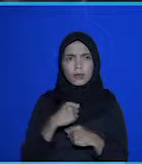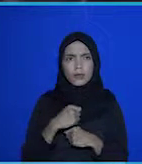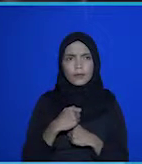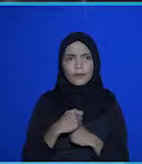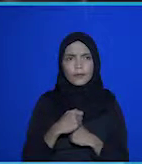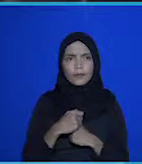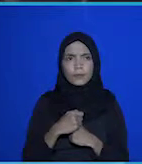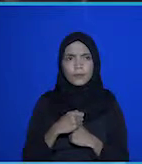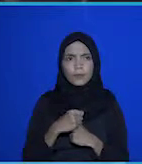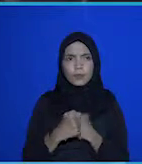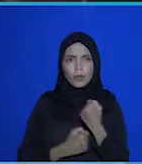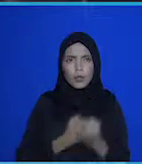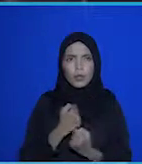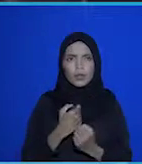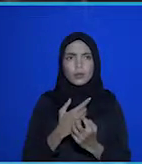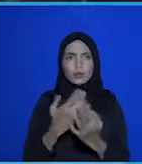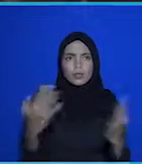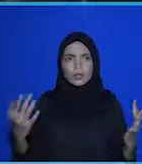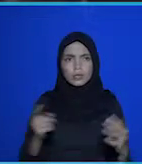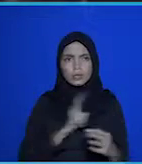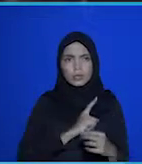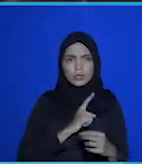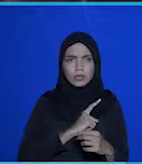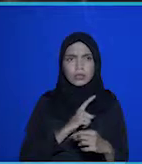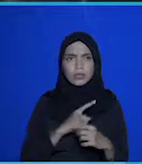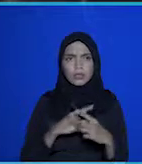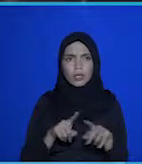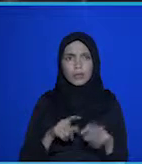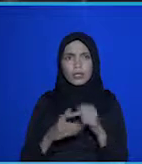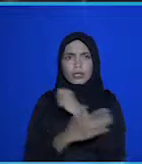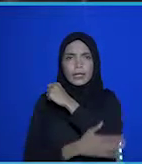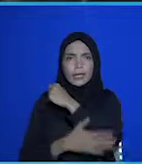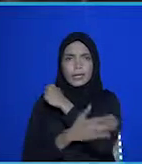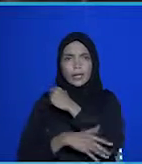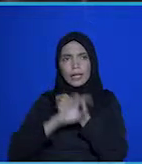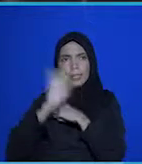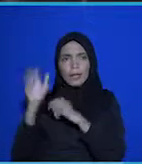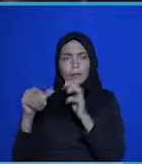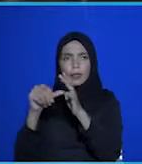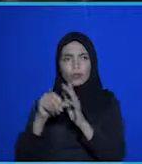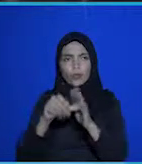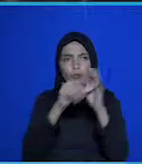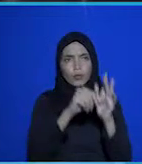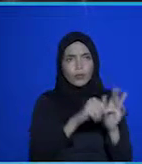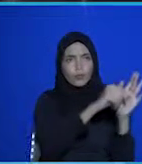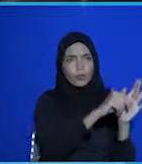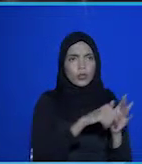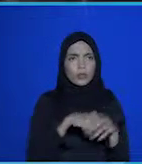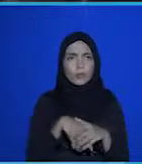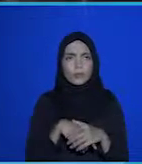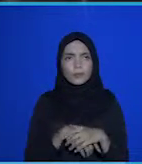hanya masyarakat NTB saja, tapi banyak dari daerah-daerah lain yang masuk ke wilayah Nusa Tenggara Barat memberikan upaya